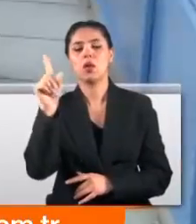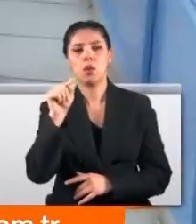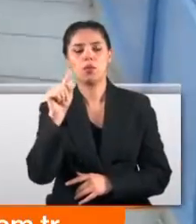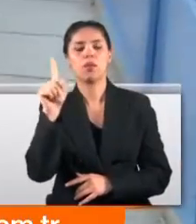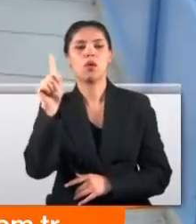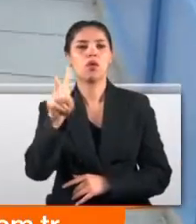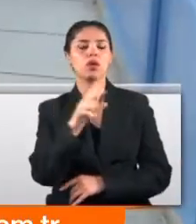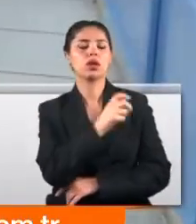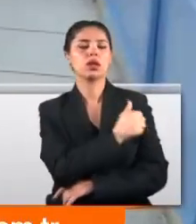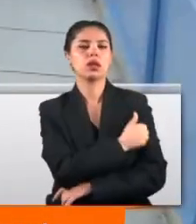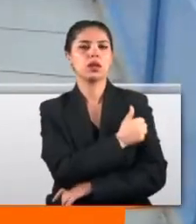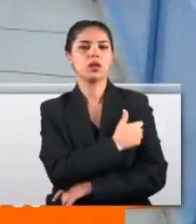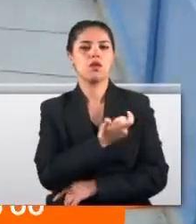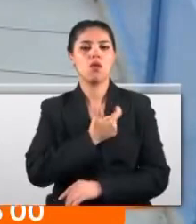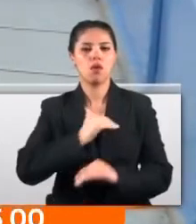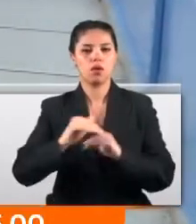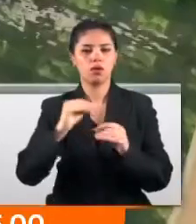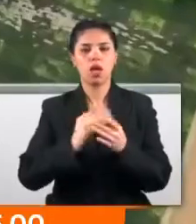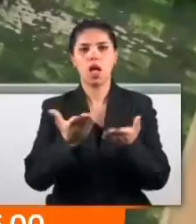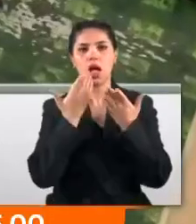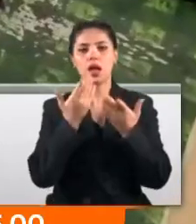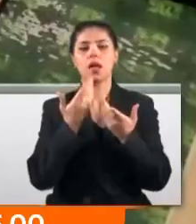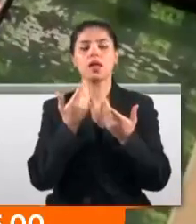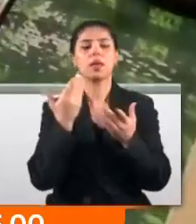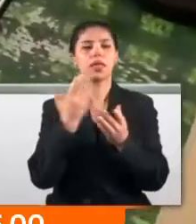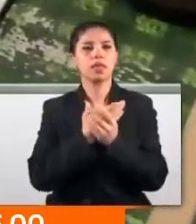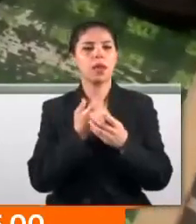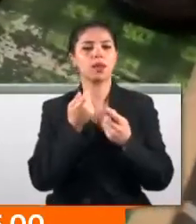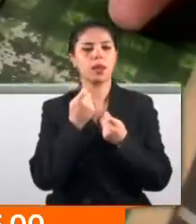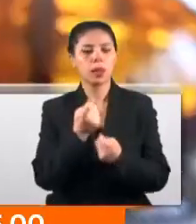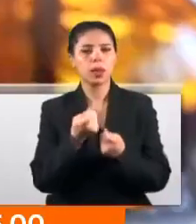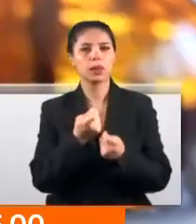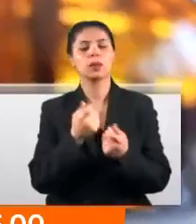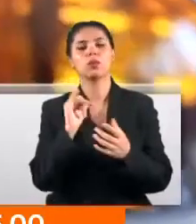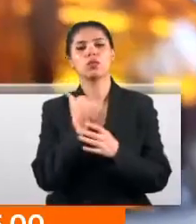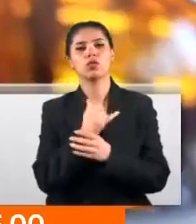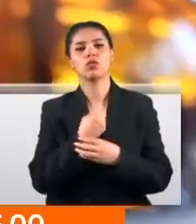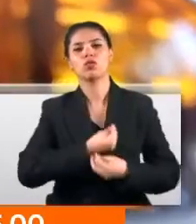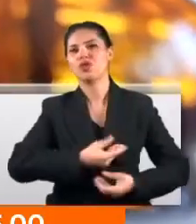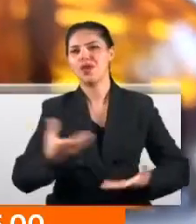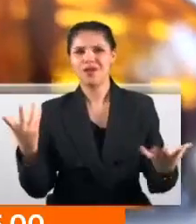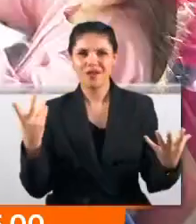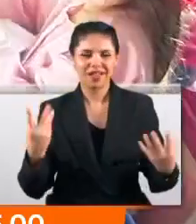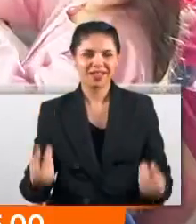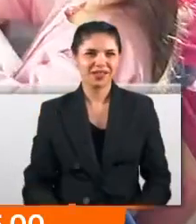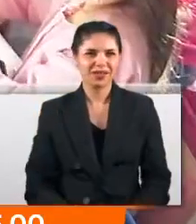öğrencileri için de akademik derslere yönelik destekleme, yetiştirme kursları verilecek.